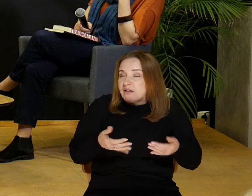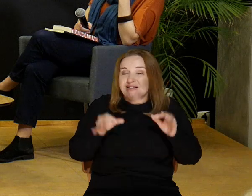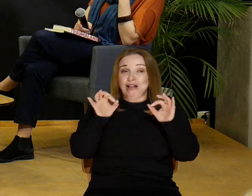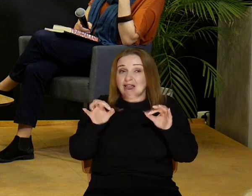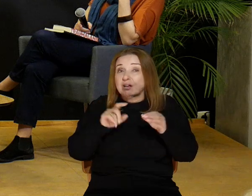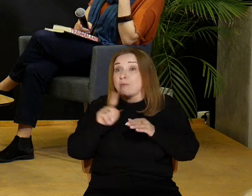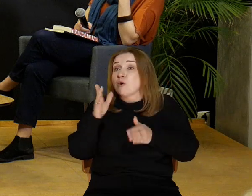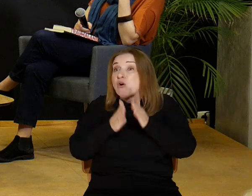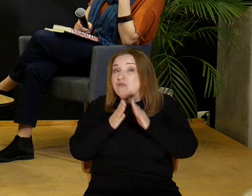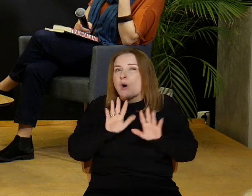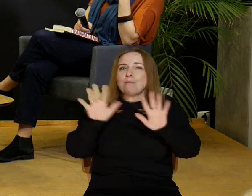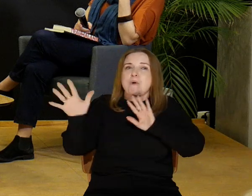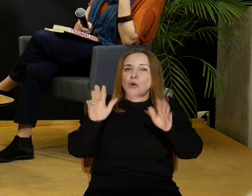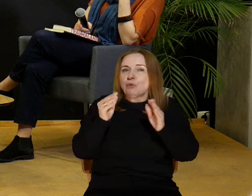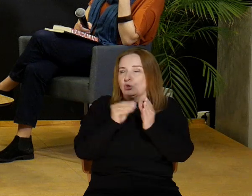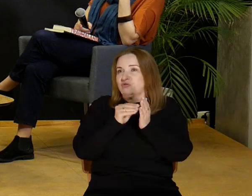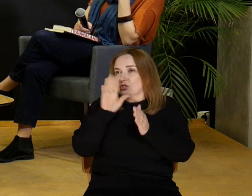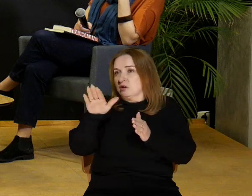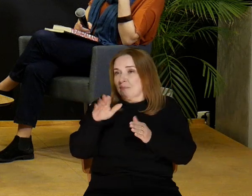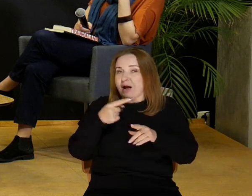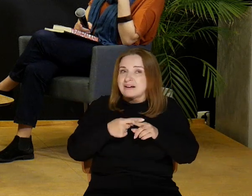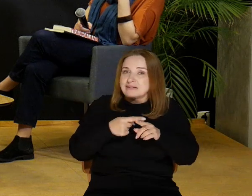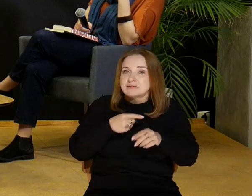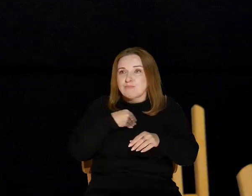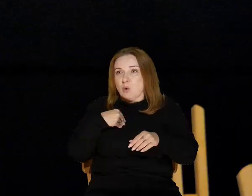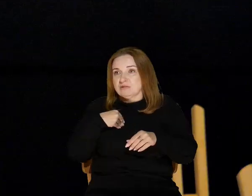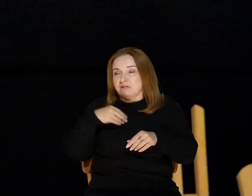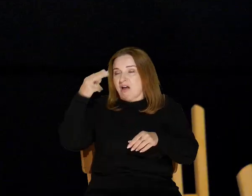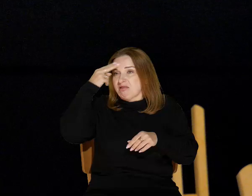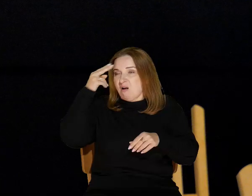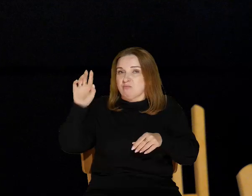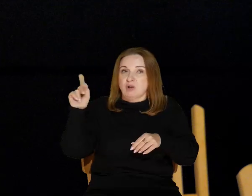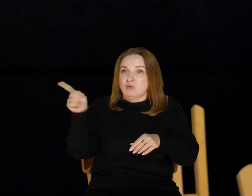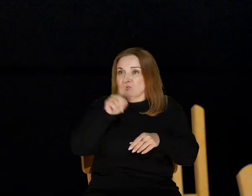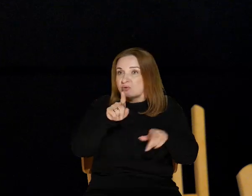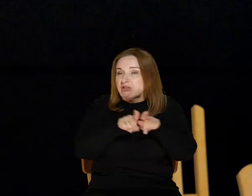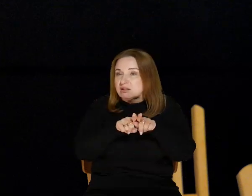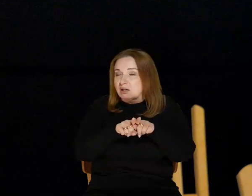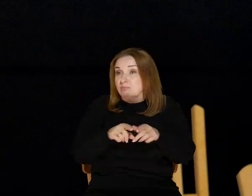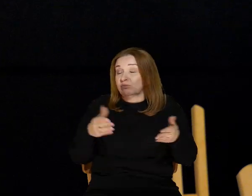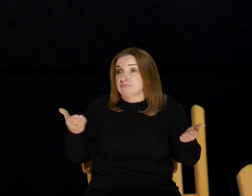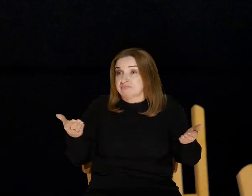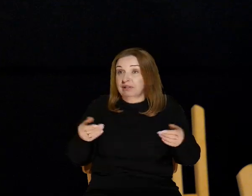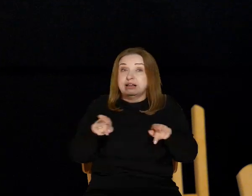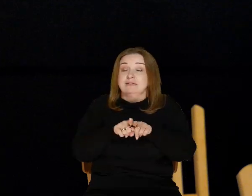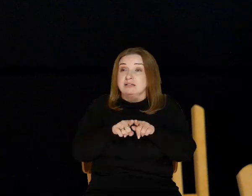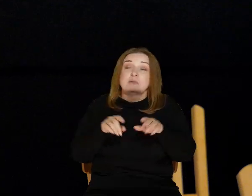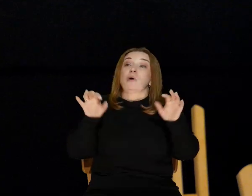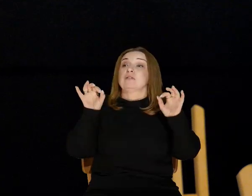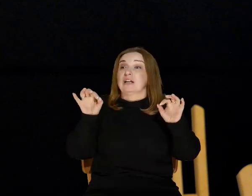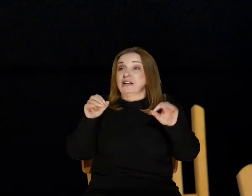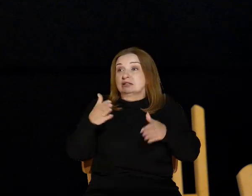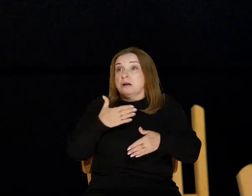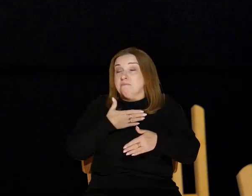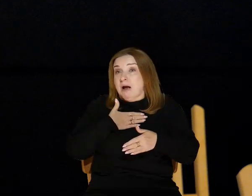podobnym doświadczeniem w tych obu społeczeństwach. To też spowodowało, że mamy Greków w Polsce, prawda? Greckich uchodźców,